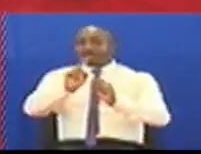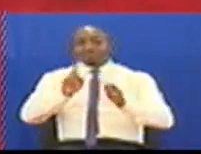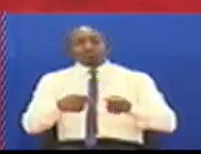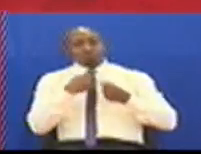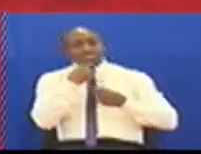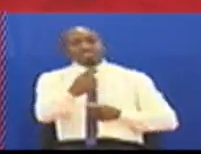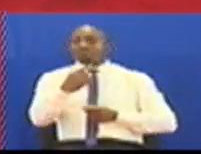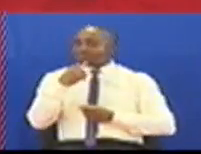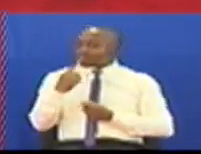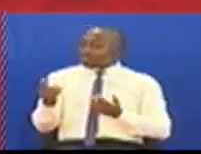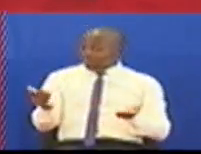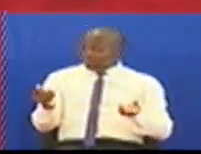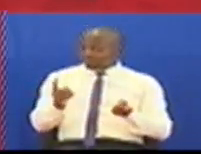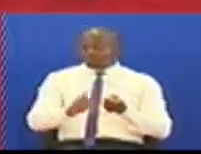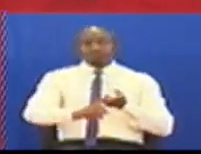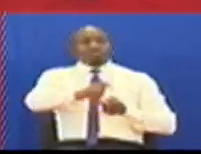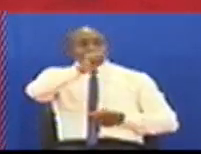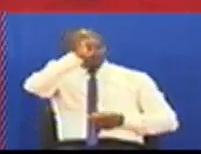ukizitoa. Mheshimiwa Naibu Spika,